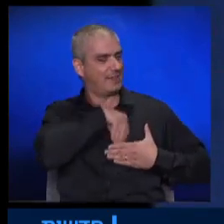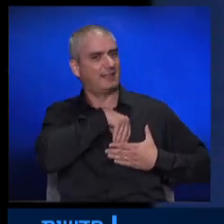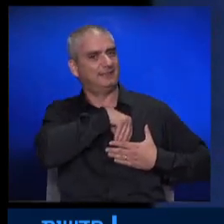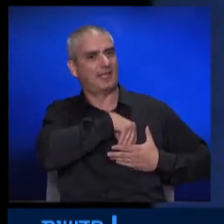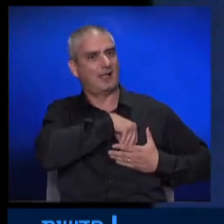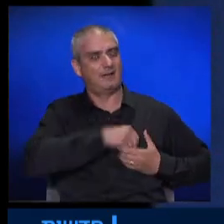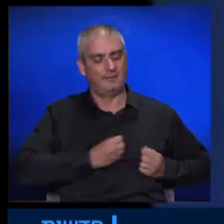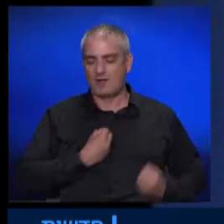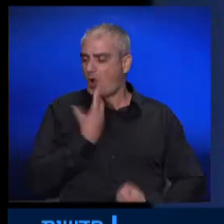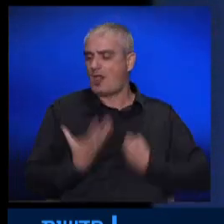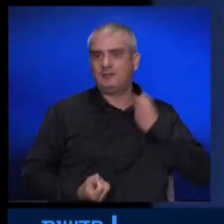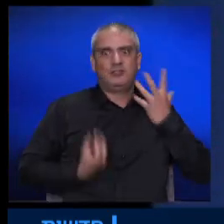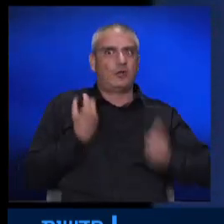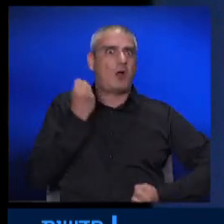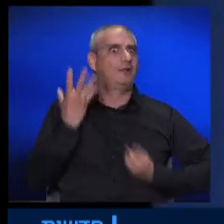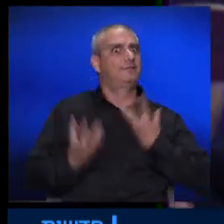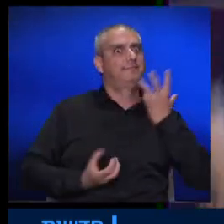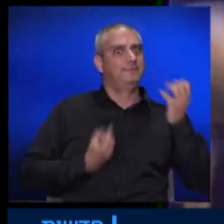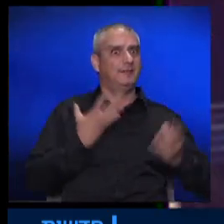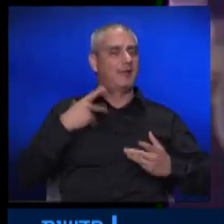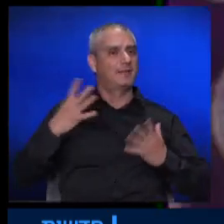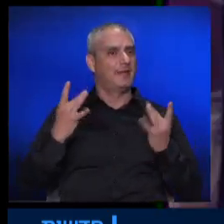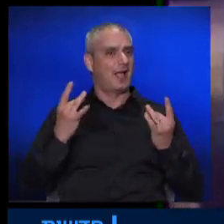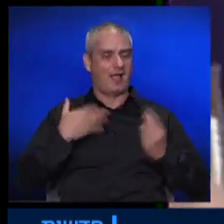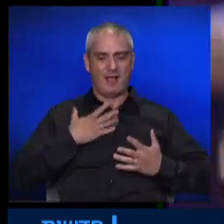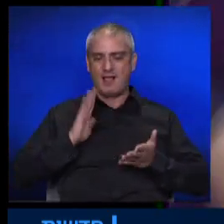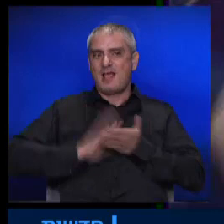את כל הנשמות וגם מדביקה.